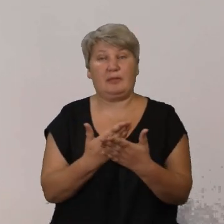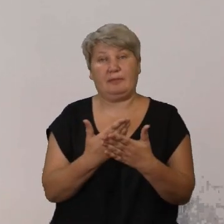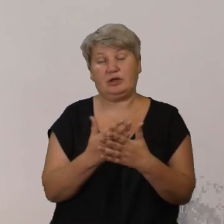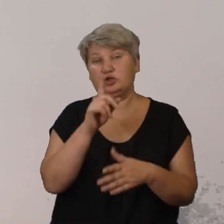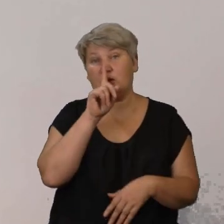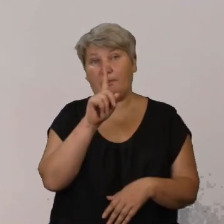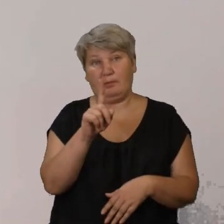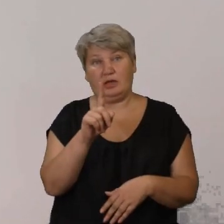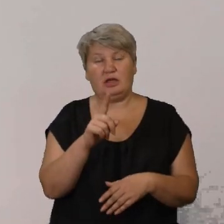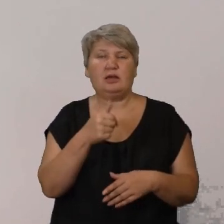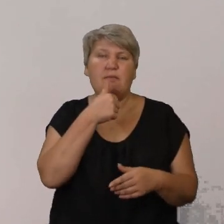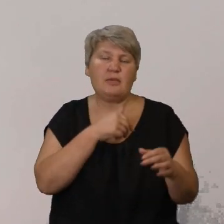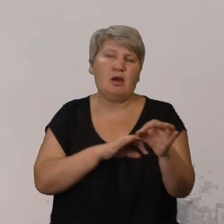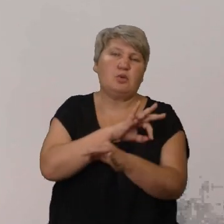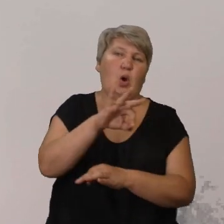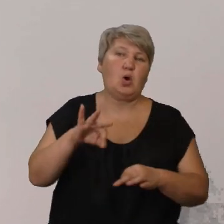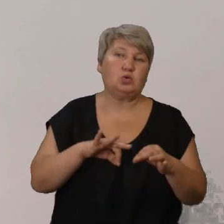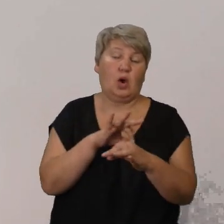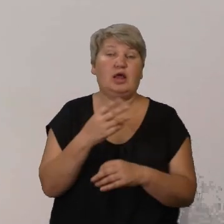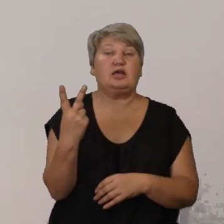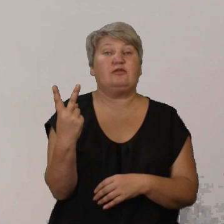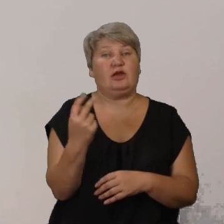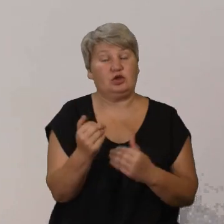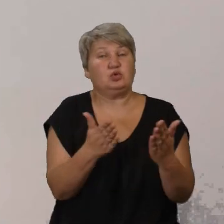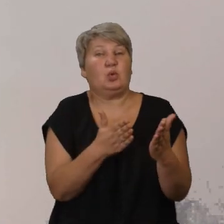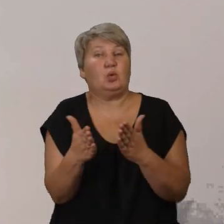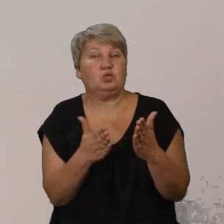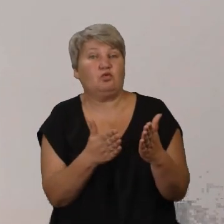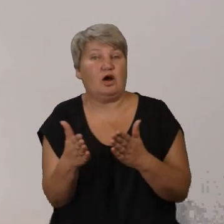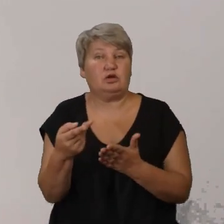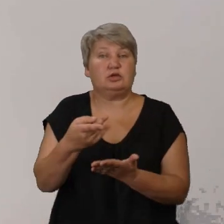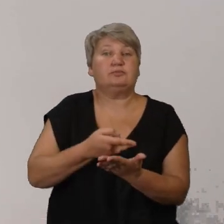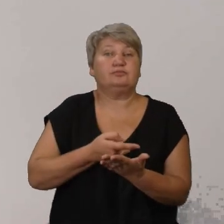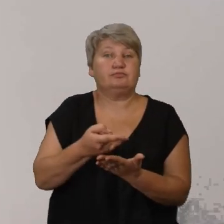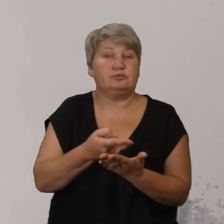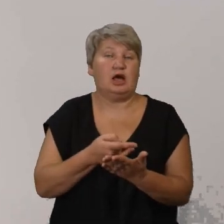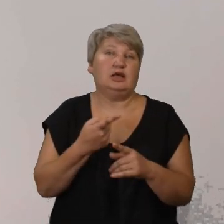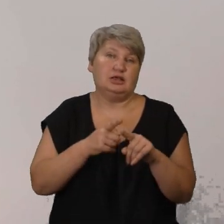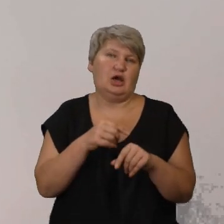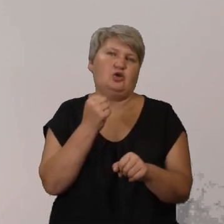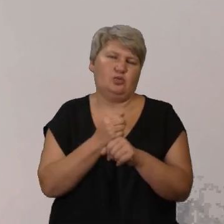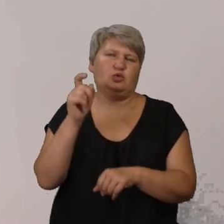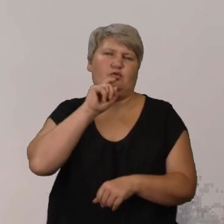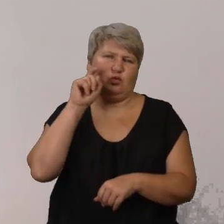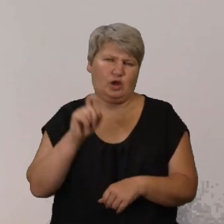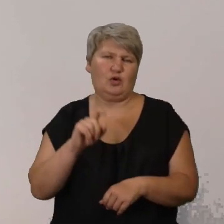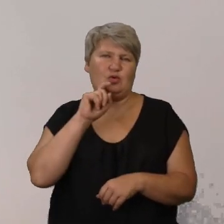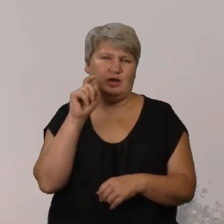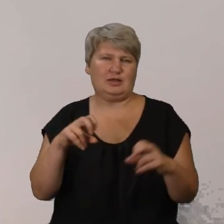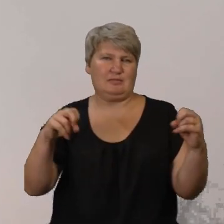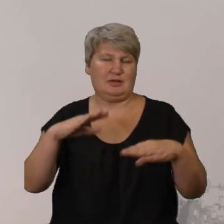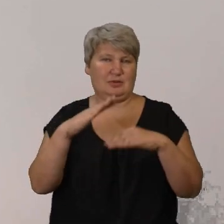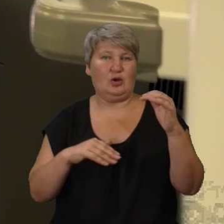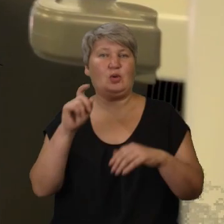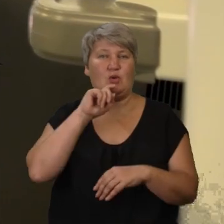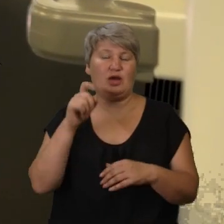ми проектували і десь два тижні це готувалося виготовлялося але це повністю робиться в Україні українськими спеціалістами на українських